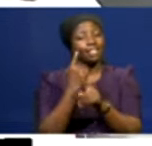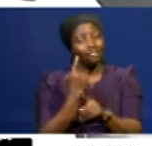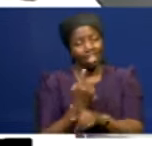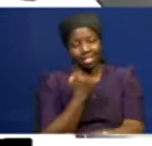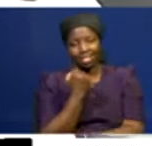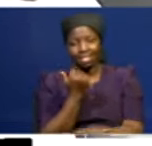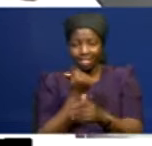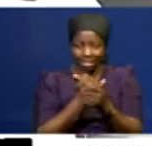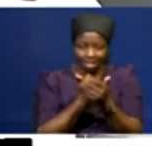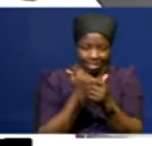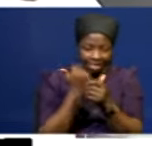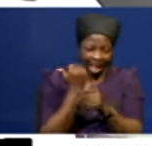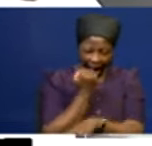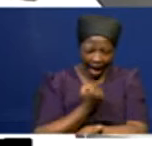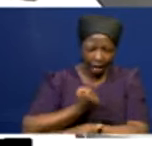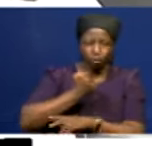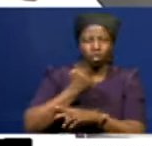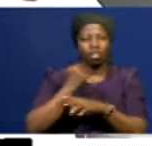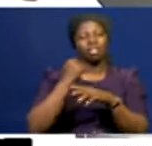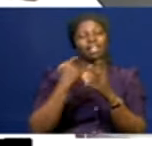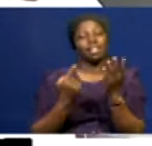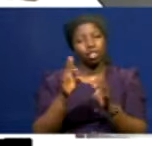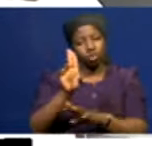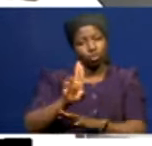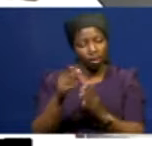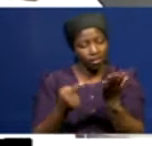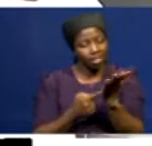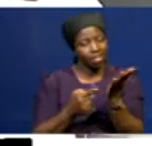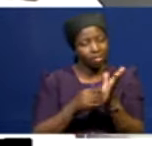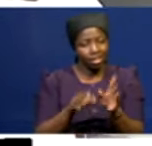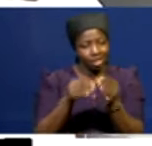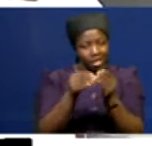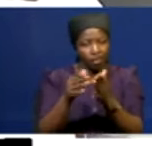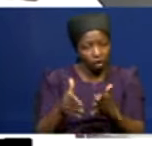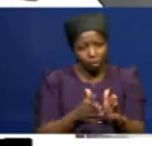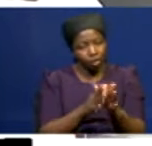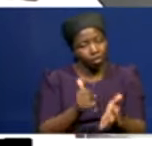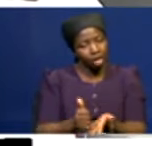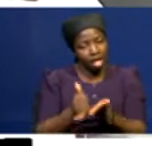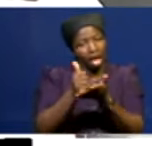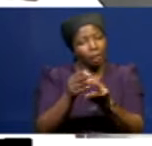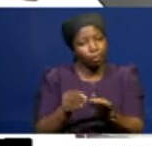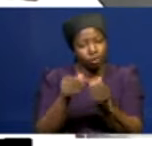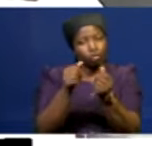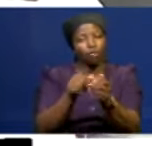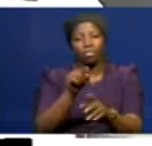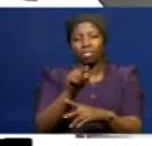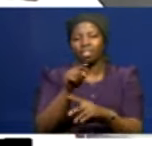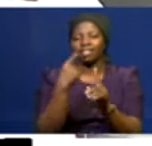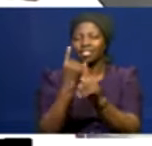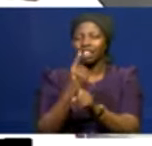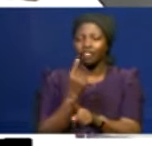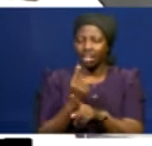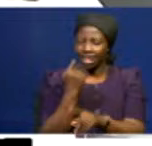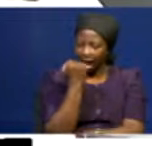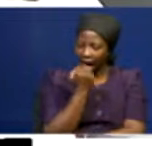na matumizi ya dijitali yametoa nafasi mwafaka ya kusaidia kupambana na dhulma hizi pamoja